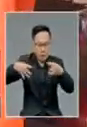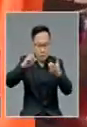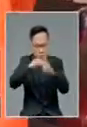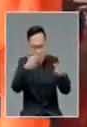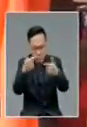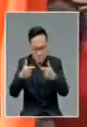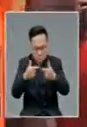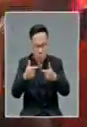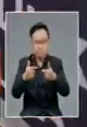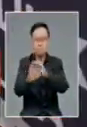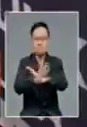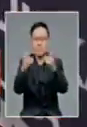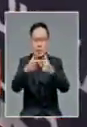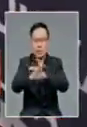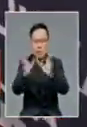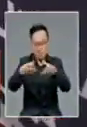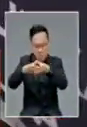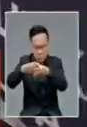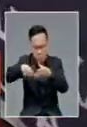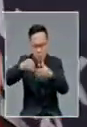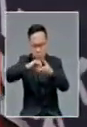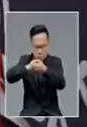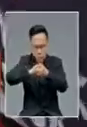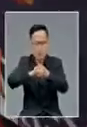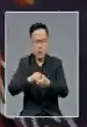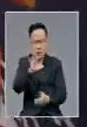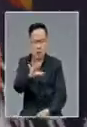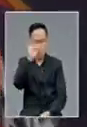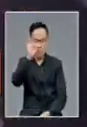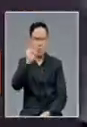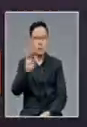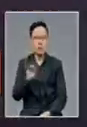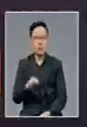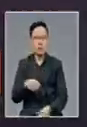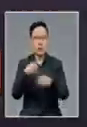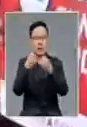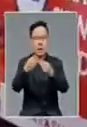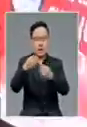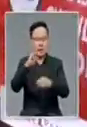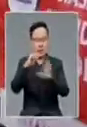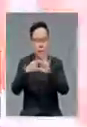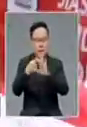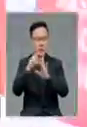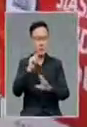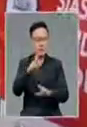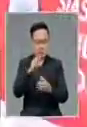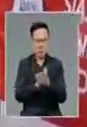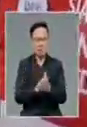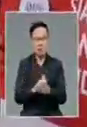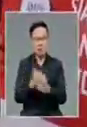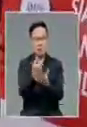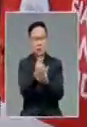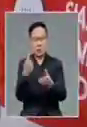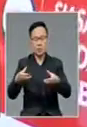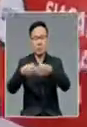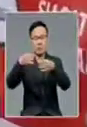เดิมเนี่ยมีกำหนดจัดขึ้นในเดือนสิงหาคมแต่คาดว่าน่าจะเกิดขึ้นภายในเดือนมิถุนายนคือเร็วเข้าไปอีกนะคะ ก็ดีนะฮะเป็